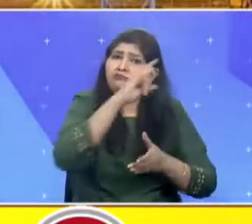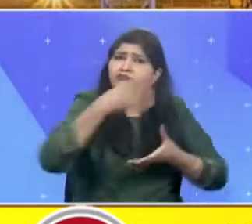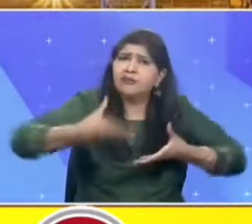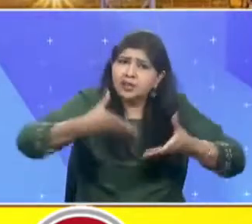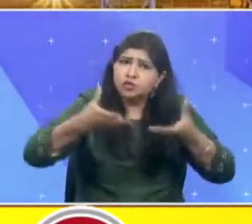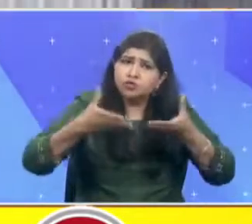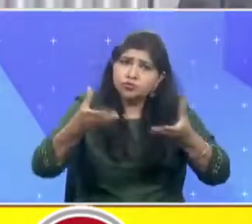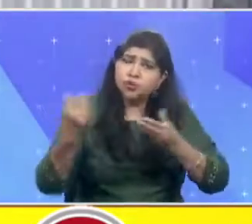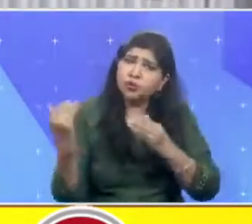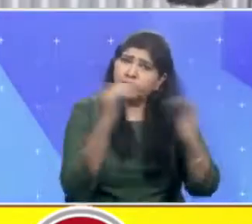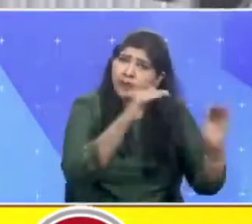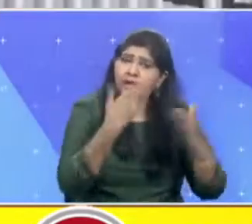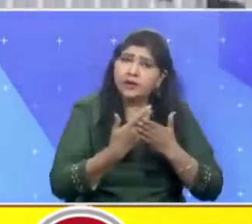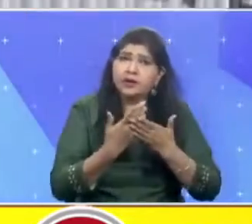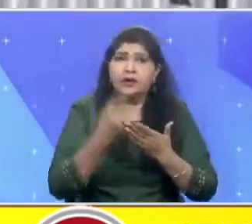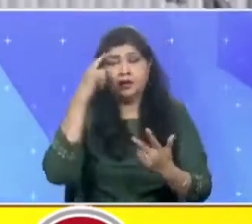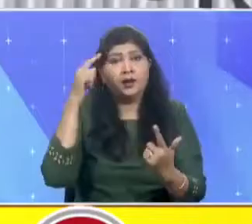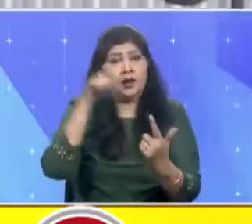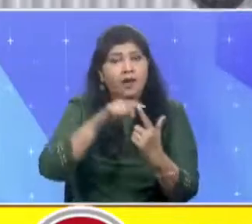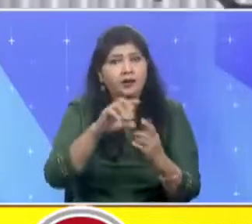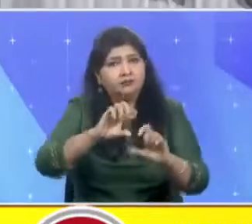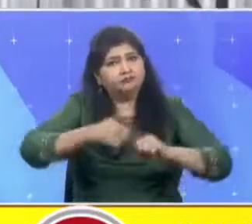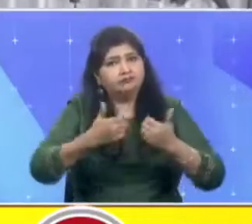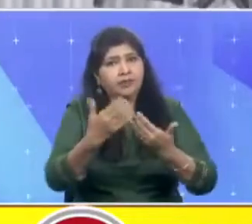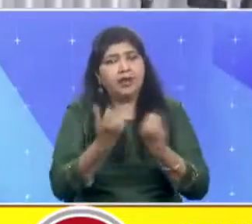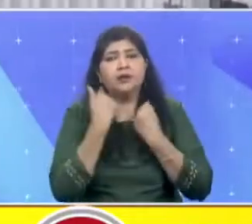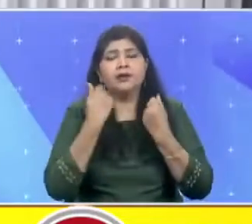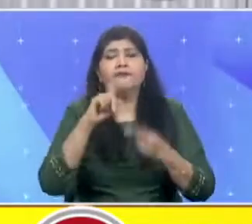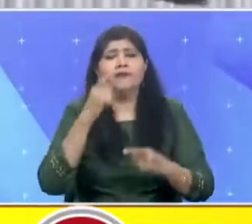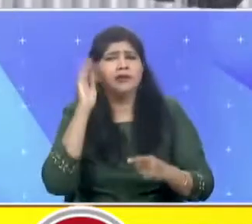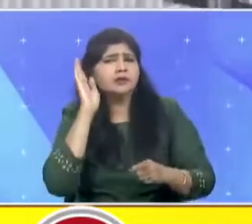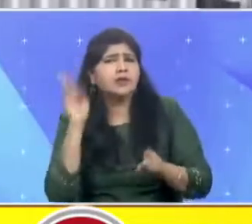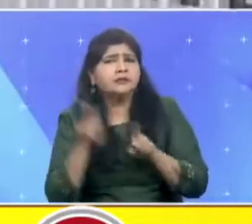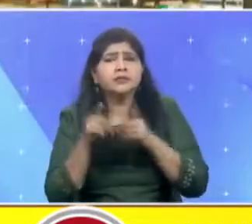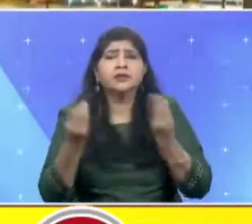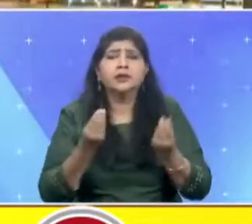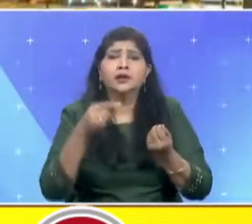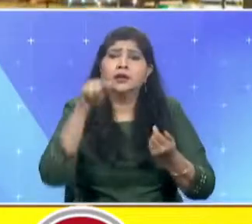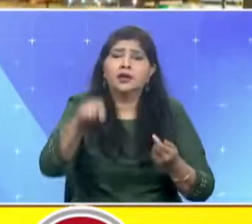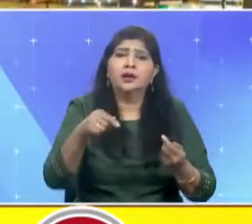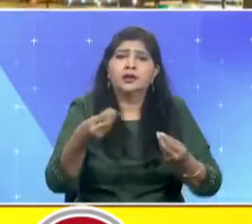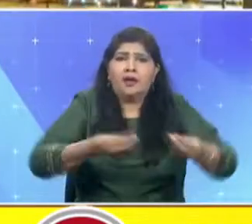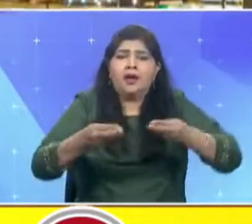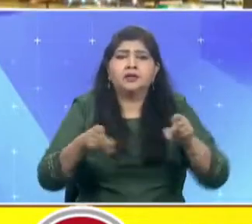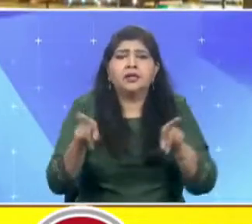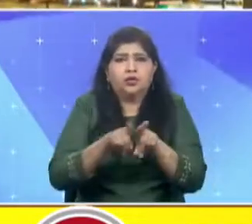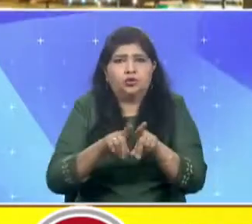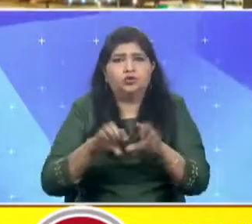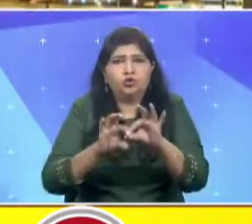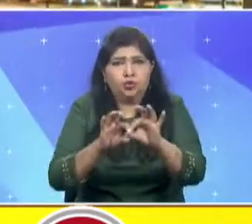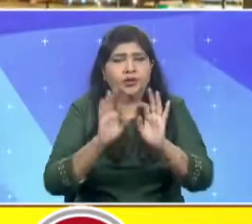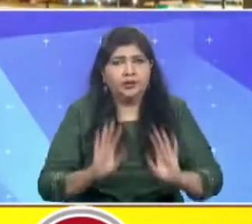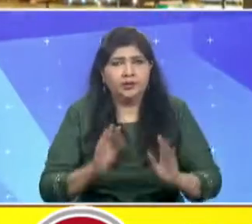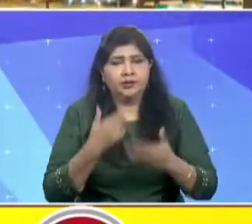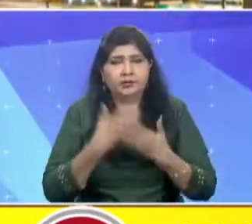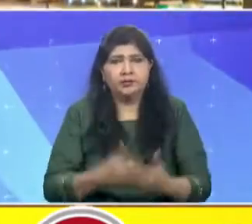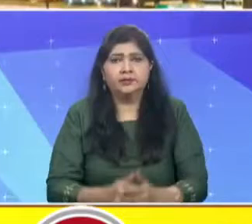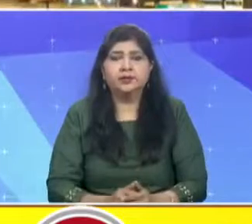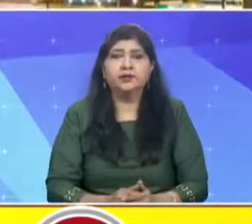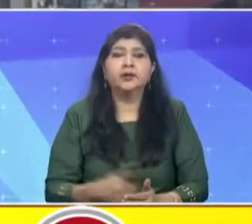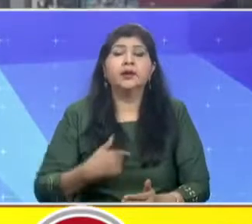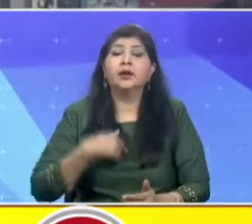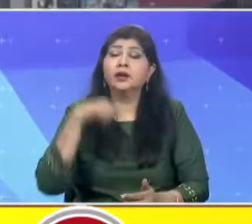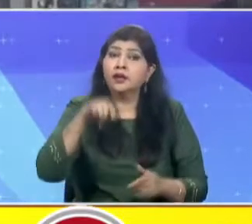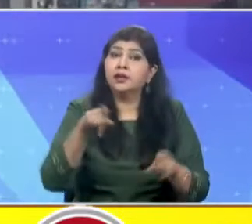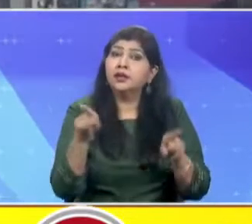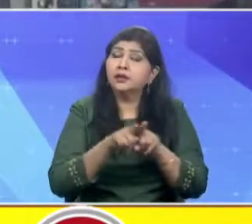हासिल किया है। पहली बार सुनने में लगता है कि ये अर्थव्यवस्था से जुड़ी बात है, लेकिन